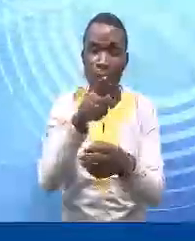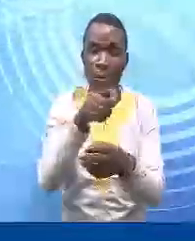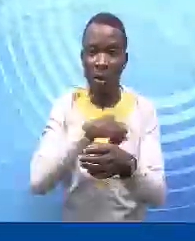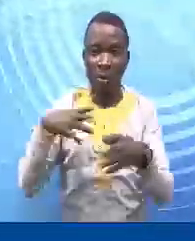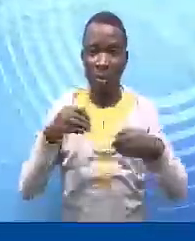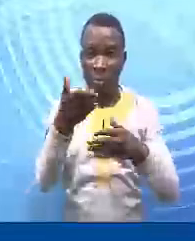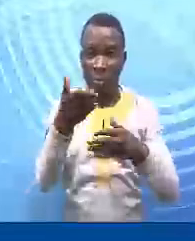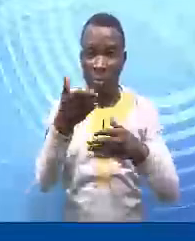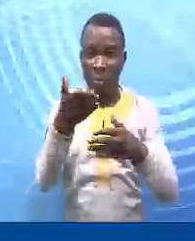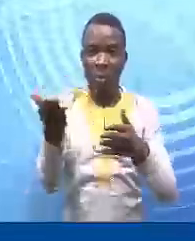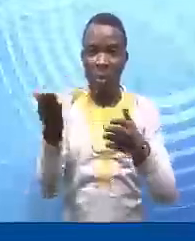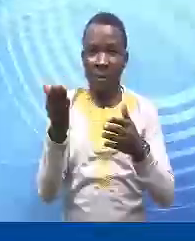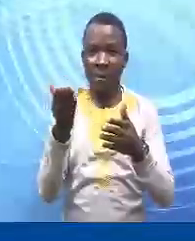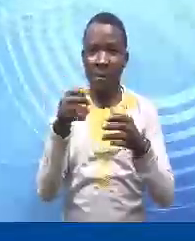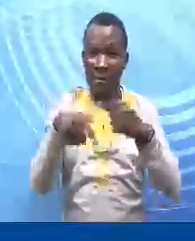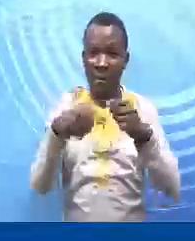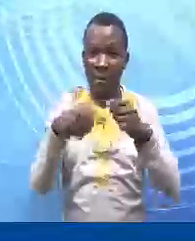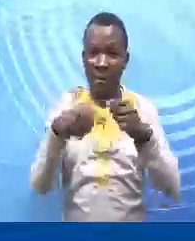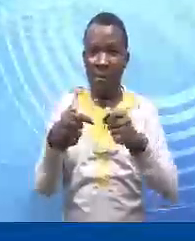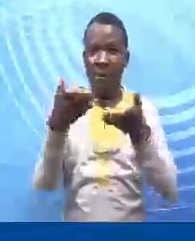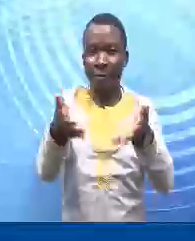zacitse oya ziracyahari